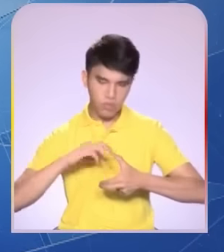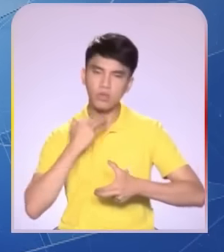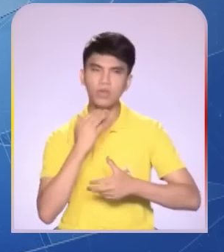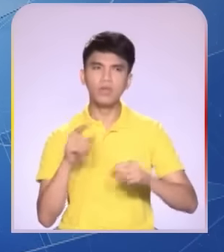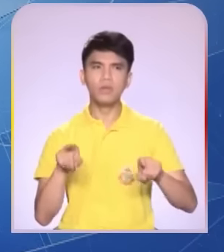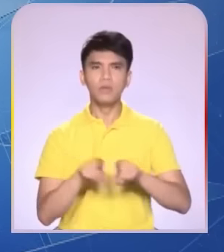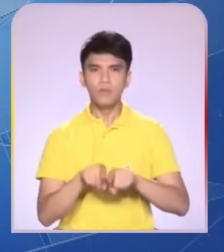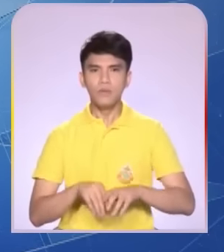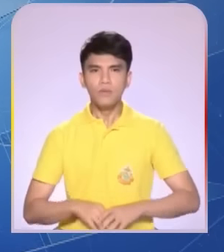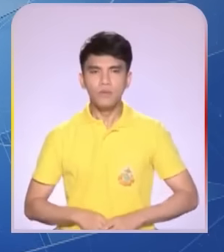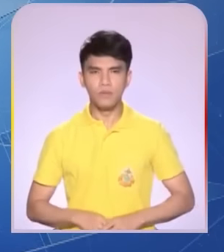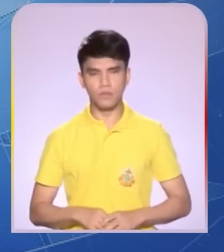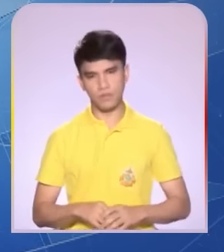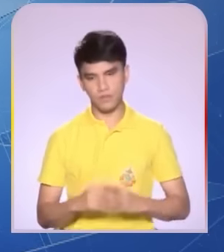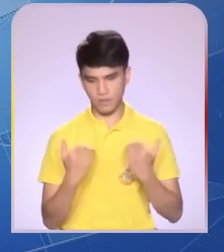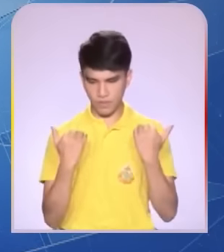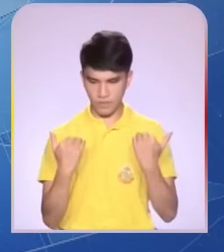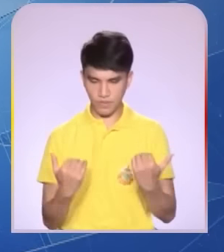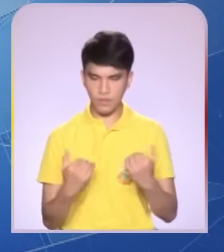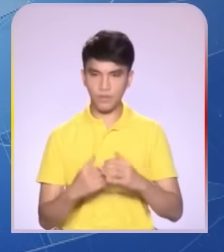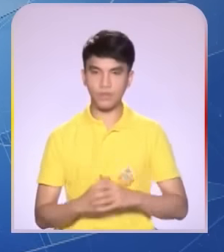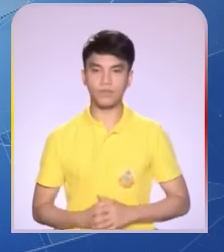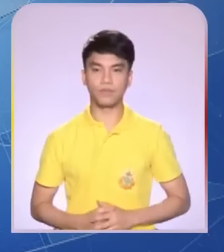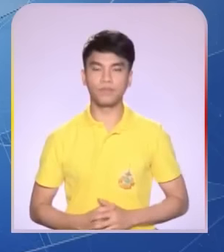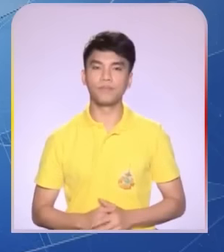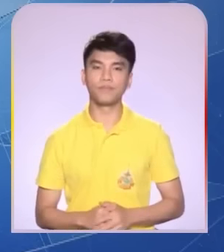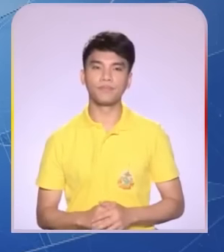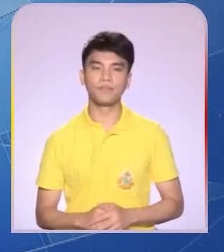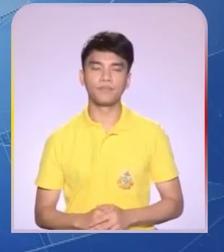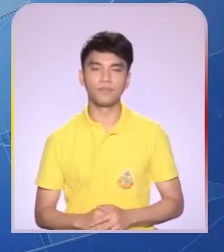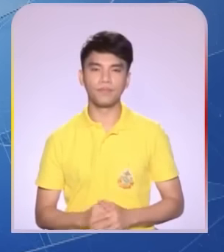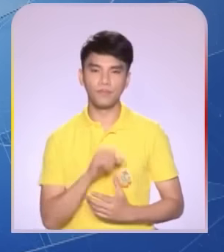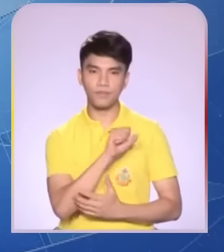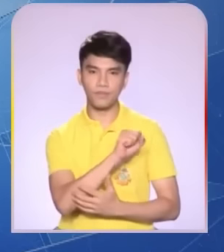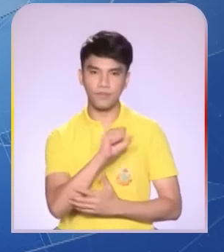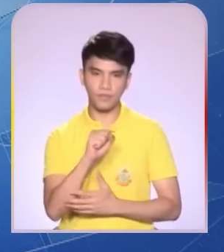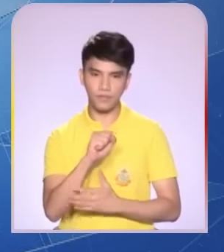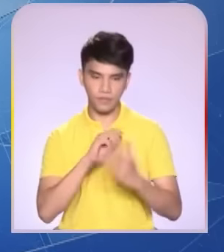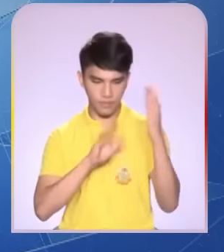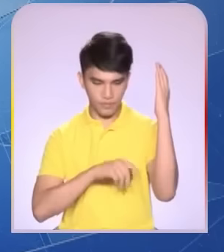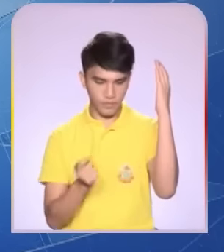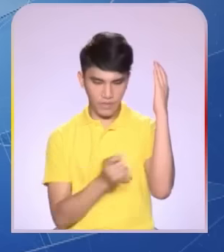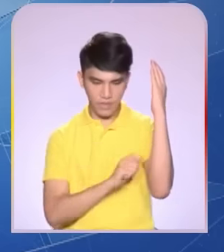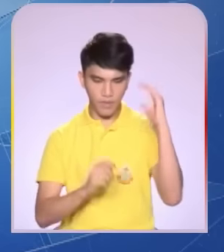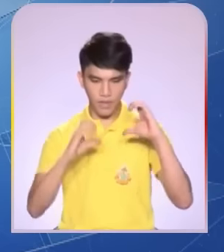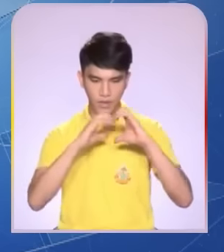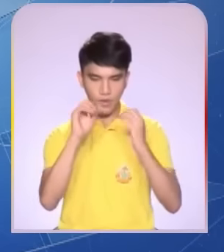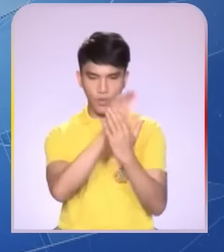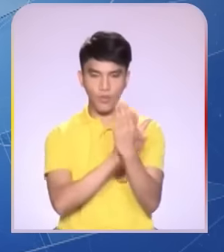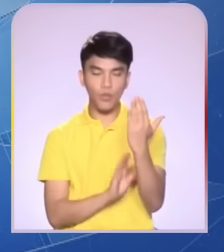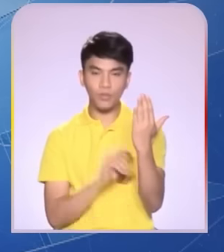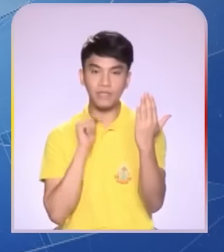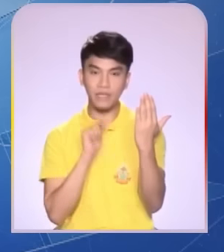คะมีความเคลื่อนไหวจากทางด้านของคุณสฤทธิ์พงษ์เกี่ยวข้องเป็นส.ส.กระบี่พรรคภูมิใจไทยซึ่